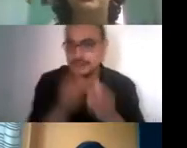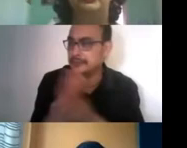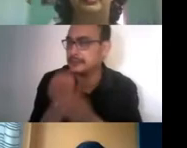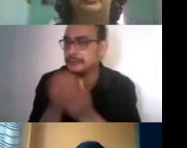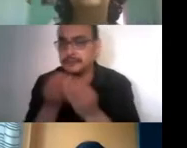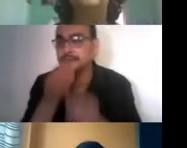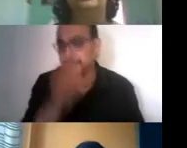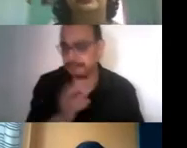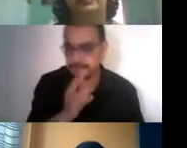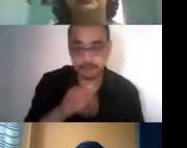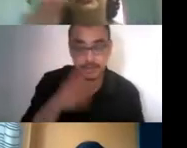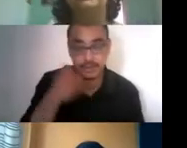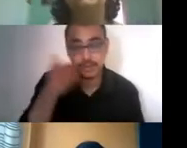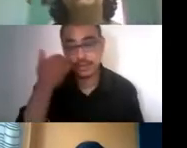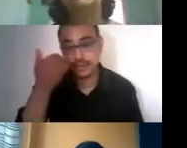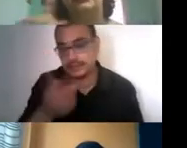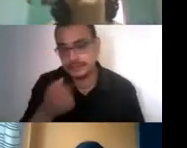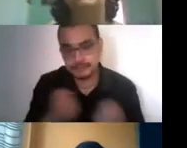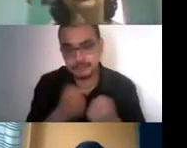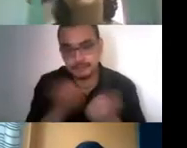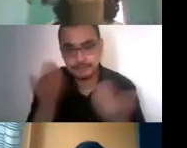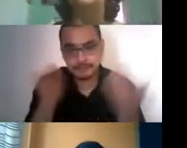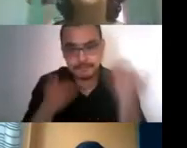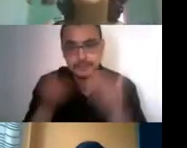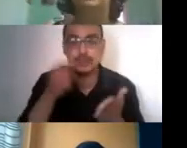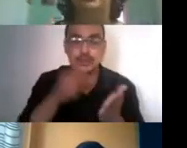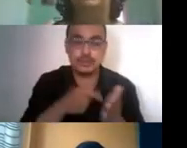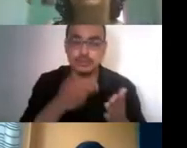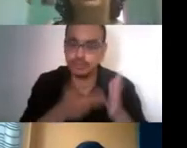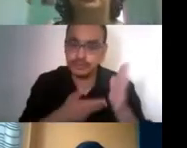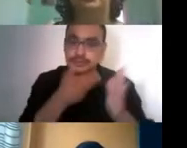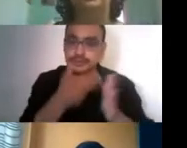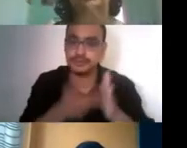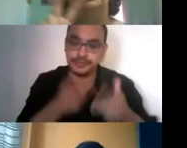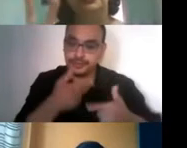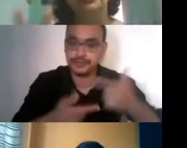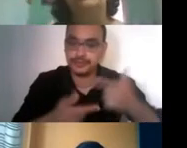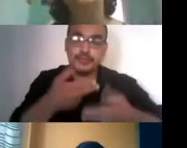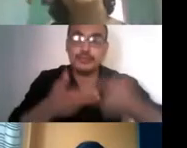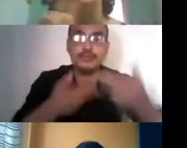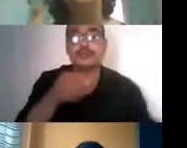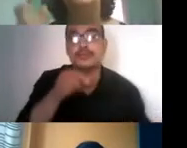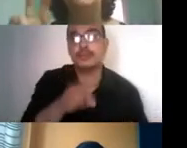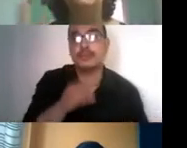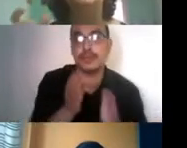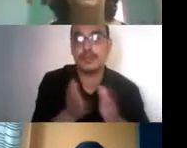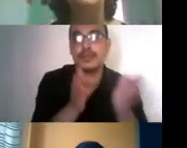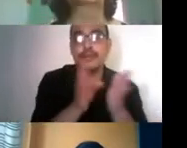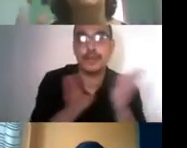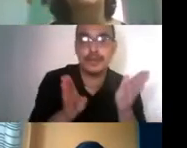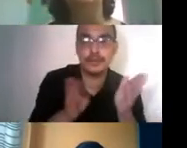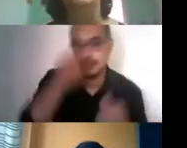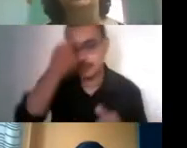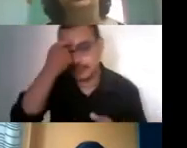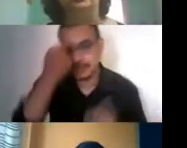अनि फेरि आएर भाइलेन्स हुँदाखेरि यो साइकल चाहिँ चलि नै रहेको हुन्छ होइन। र यो फेजबाट टेन्सन, भाइलेन्स